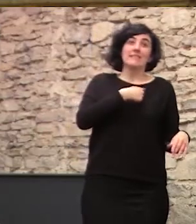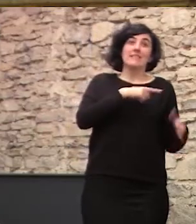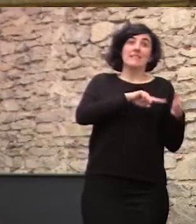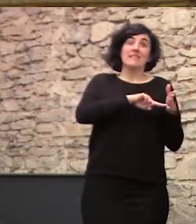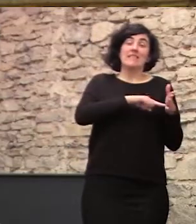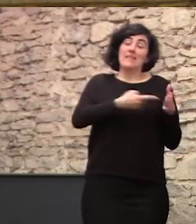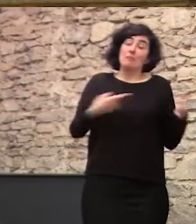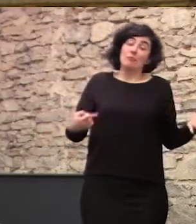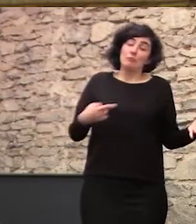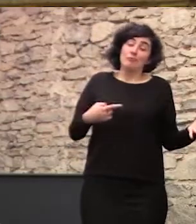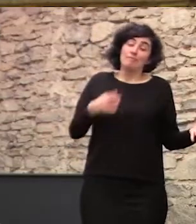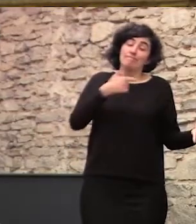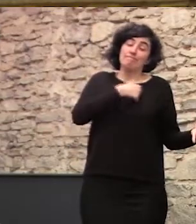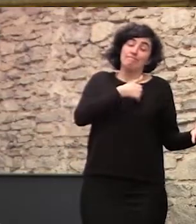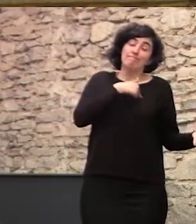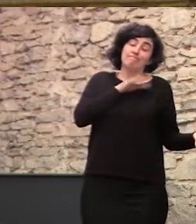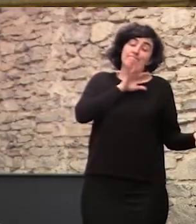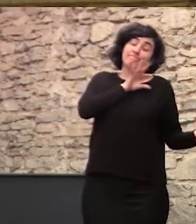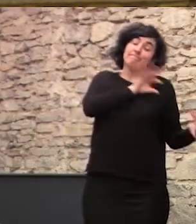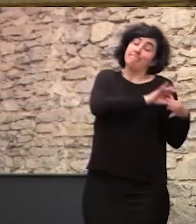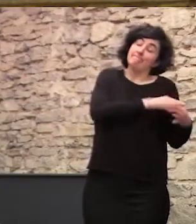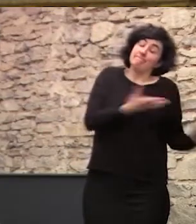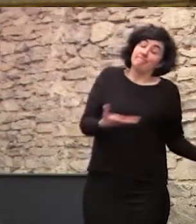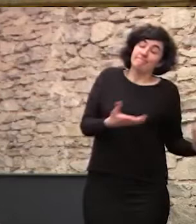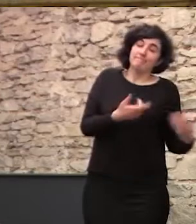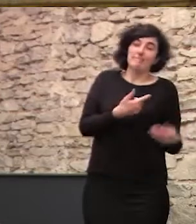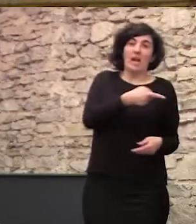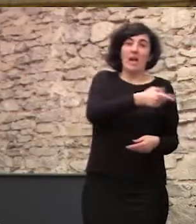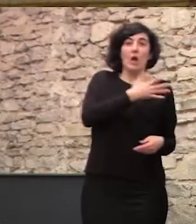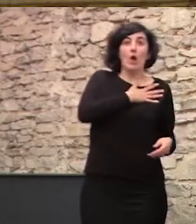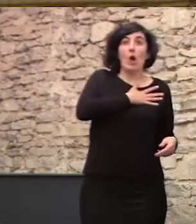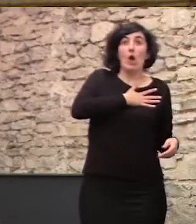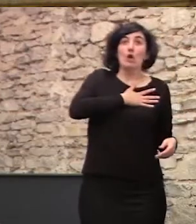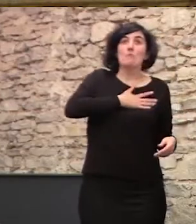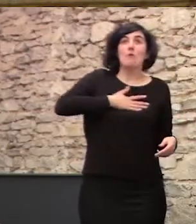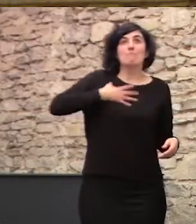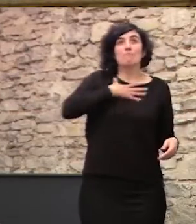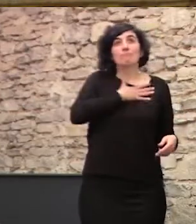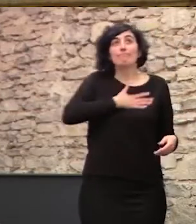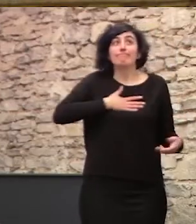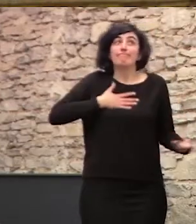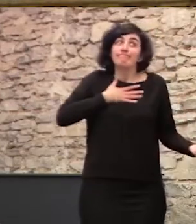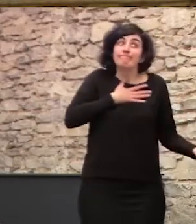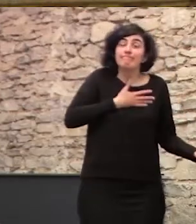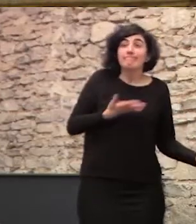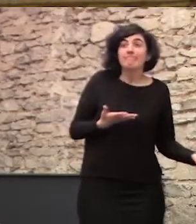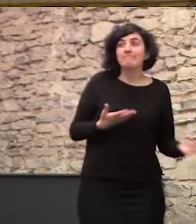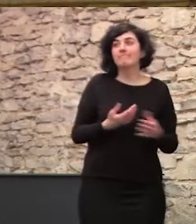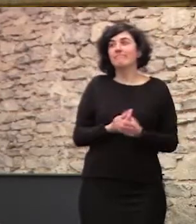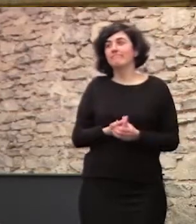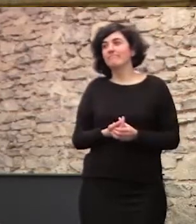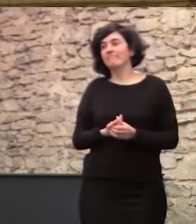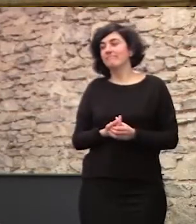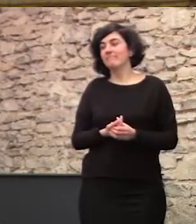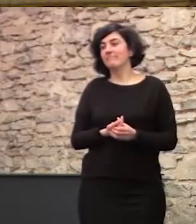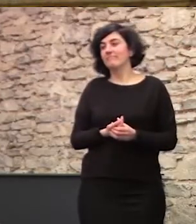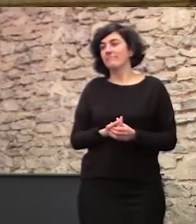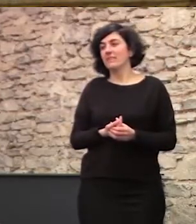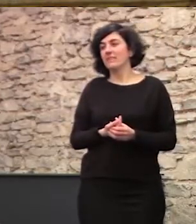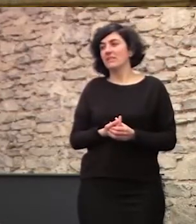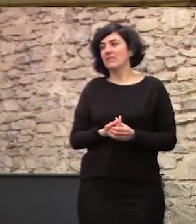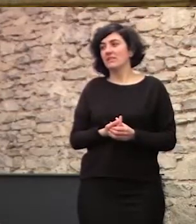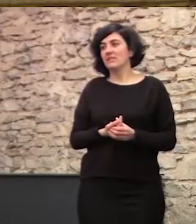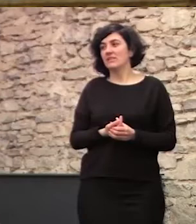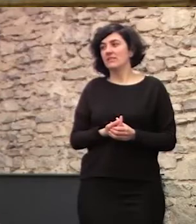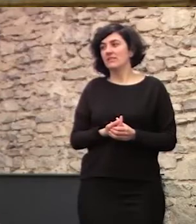deseroso, baina egia da ba, oza, alde badago dagoela eta nik uste